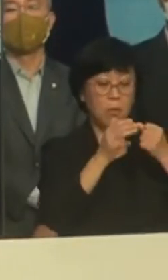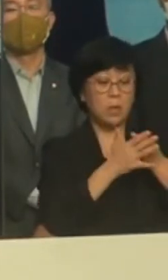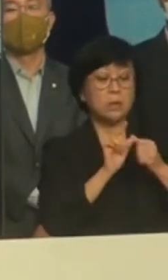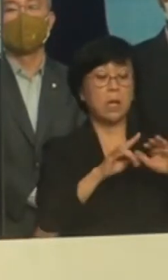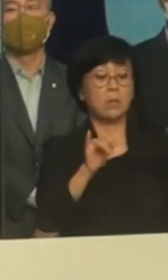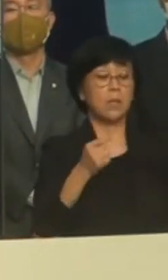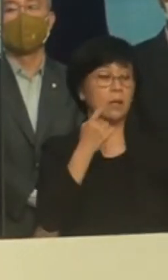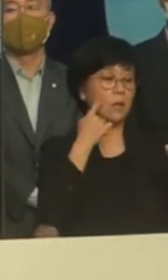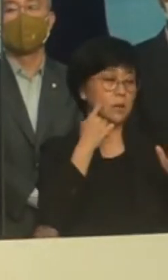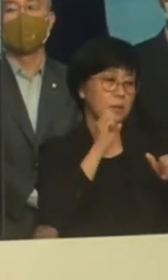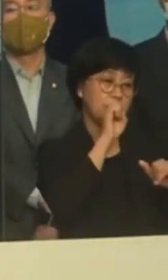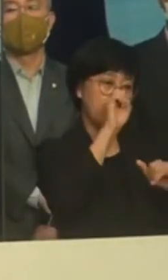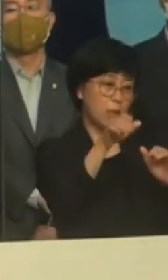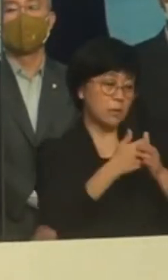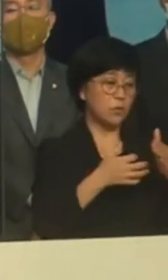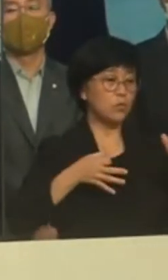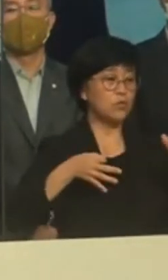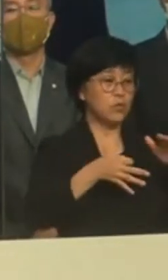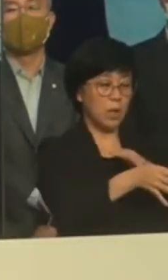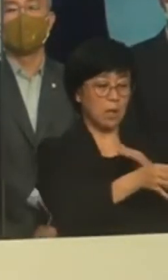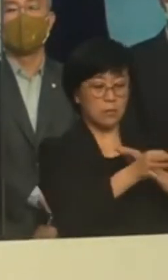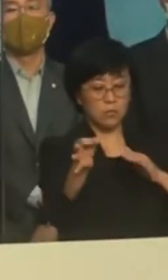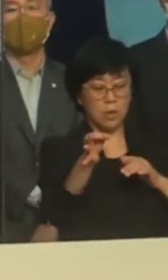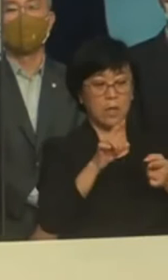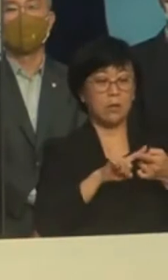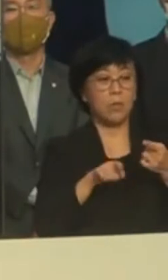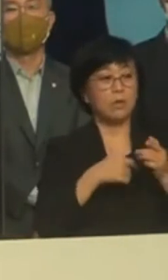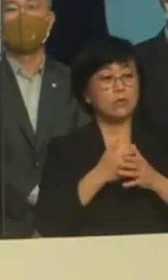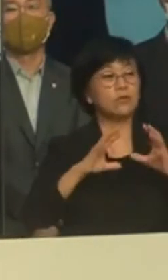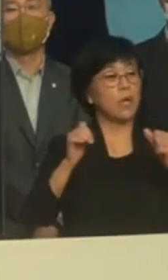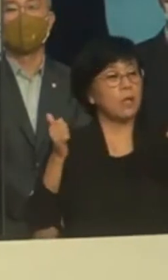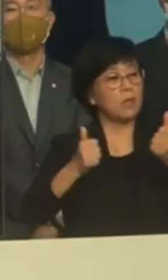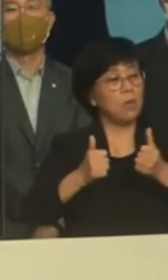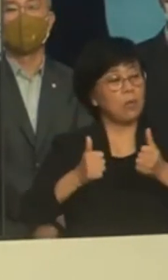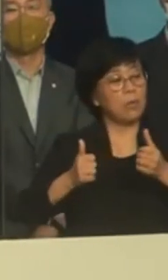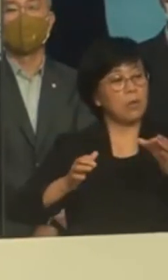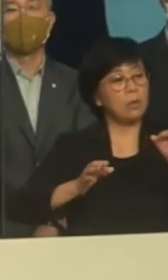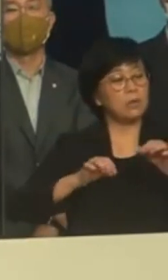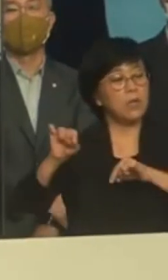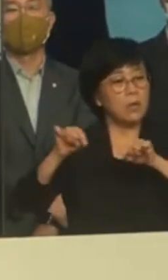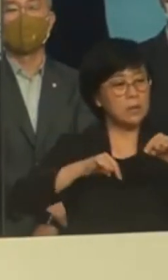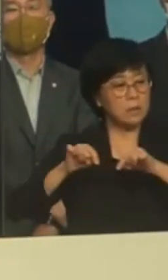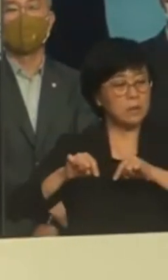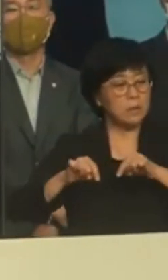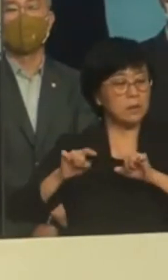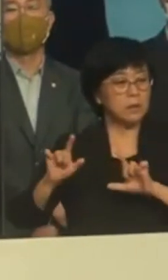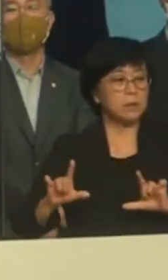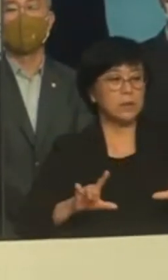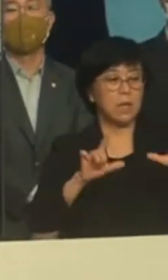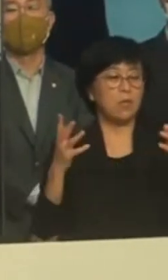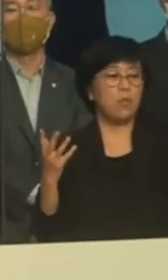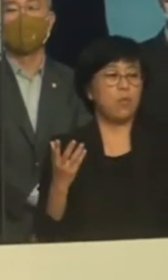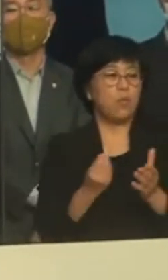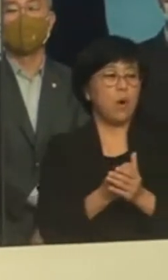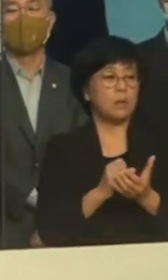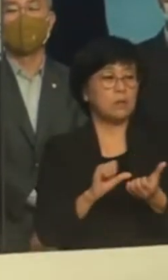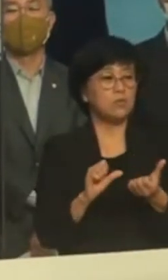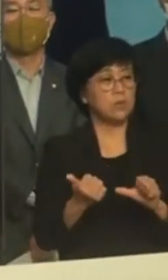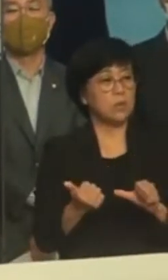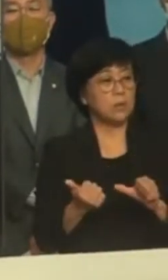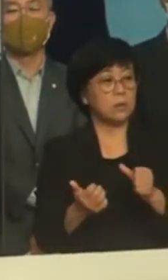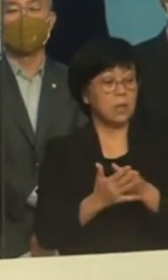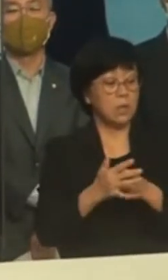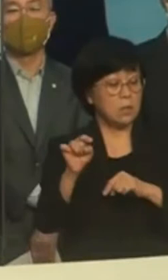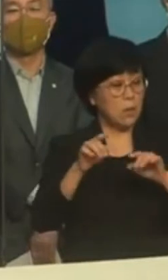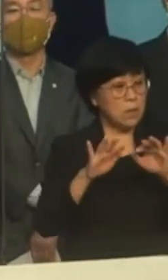사람이 허위로 진술해서 돈을 줬다 허위로 진술해서 그 국회의원의 정치생을 끌어버려요. 이거는 단순히 정치인이나 한두